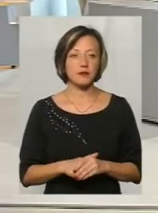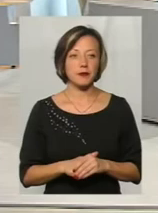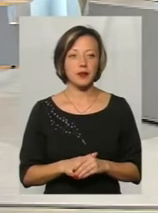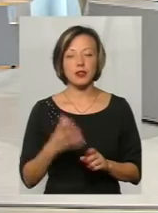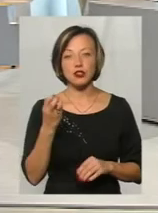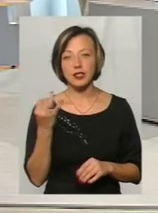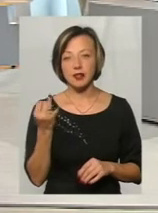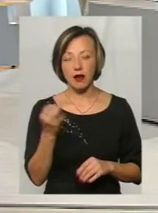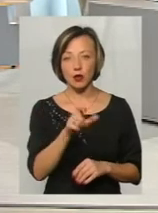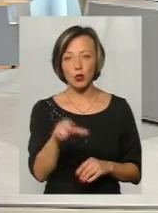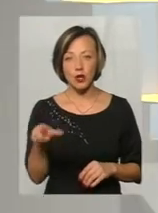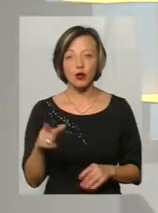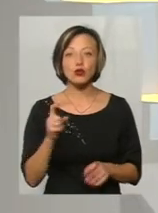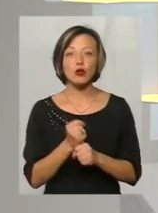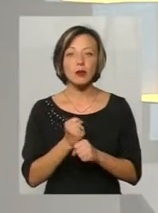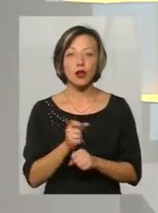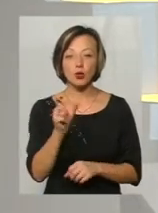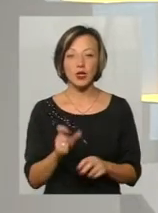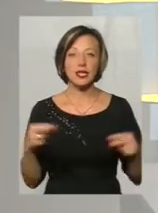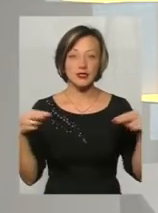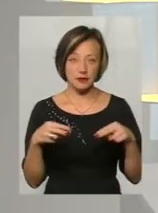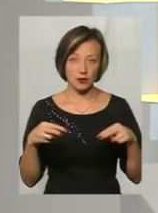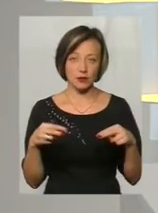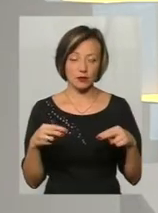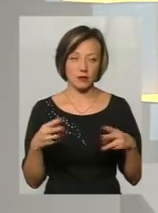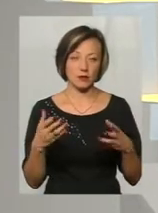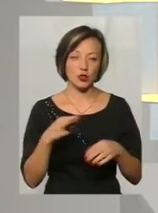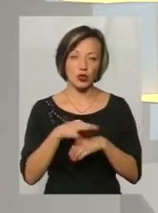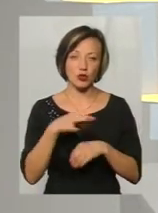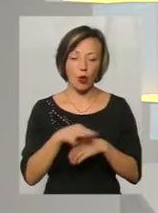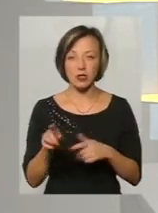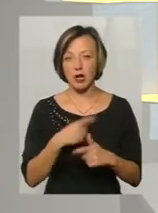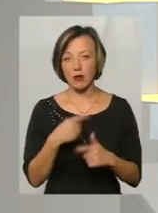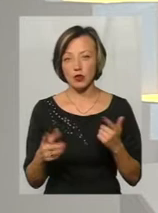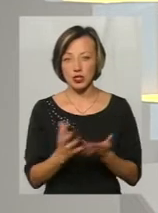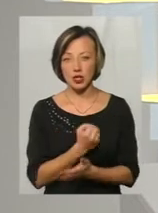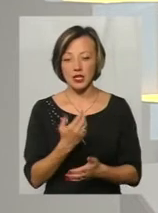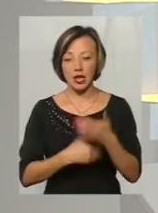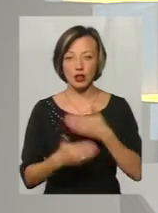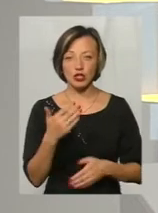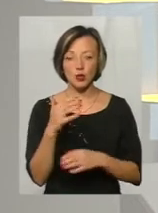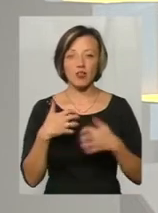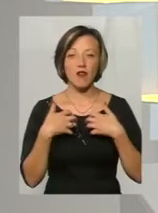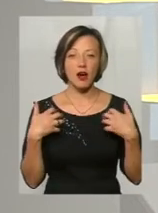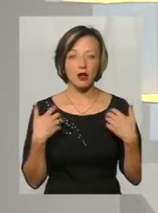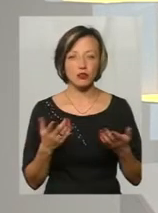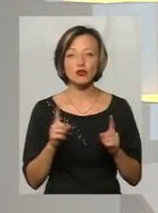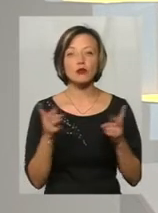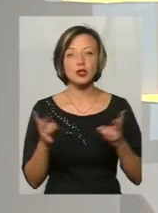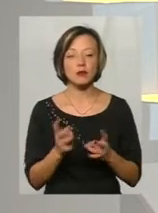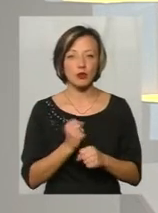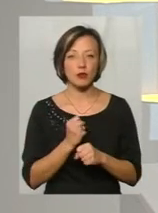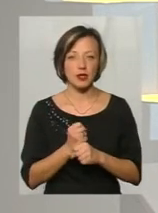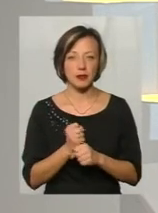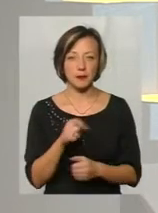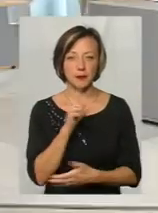наших телеглядачів. Що ж робити, якщо людина стала свідком, так? Або жорстокості, або знайшла скалічену тварину. Пане Кирил, що потрібно